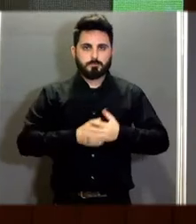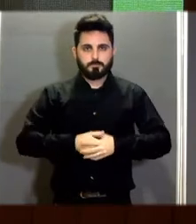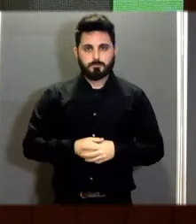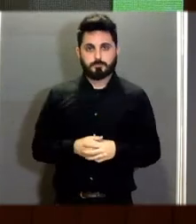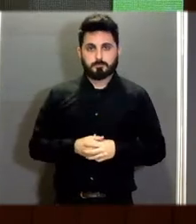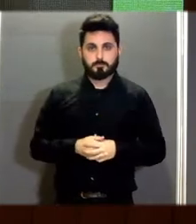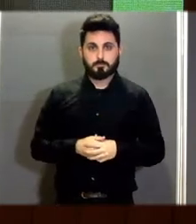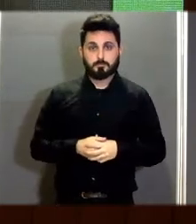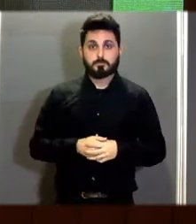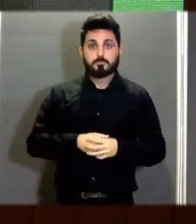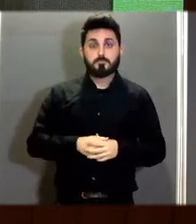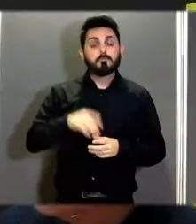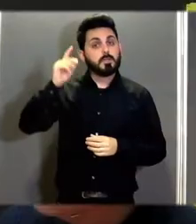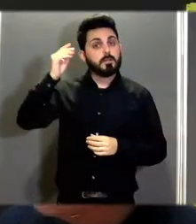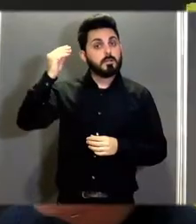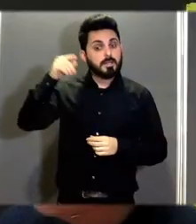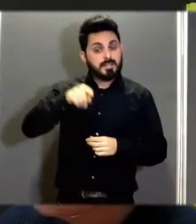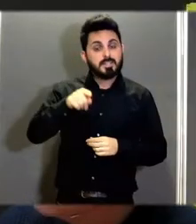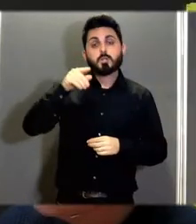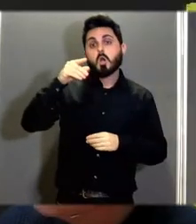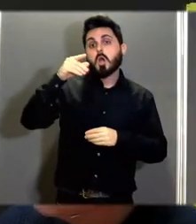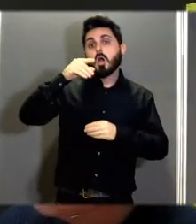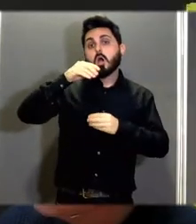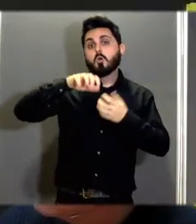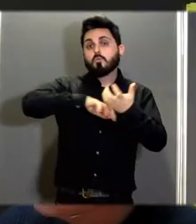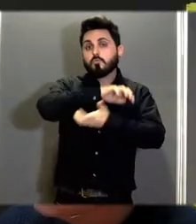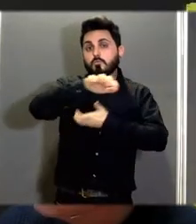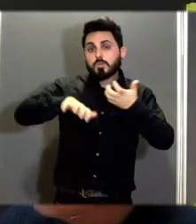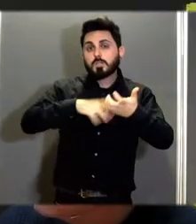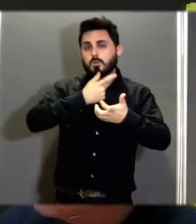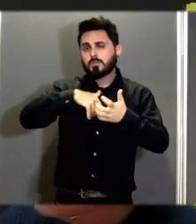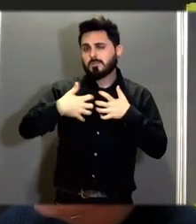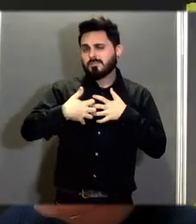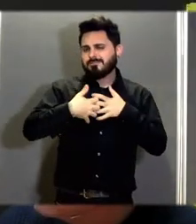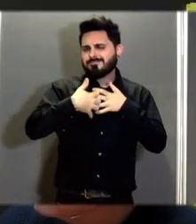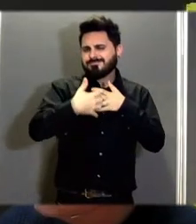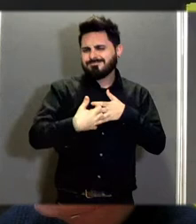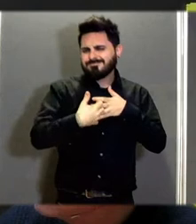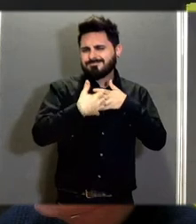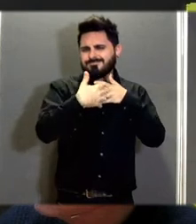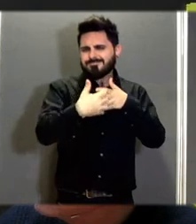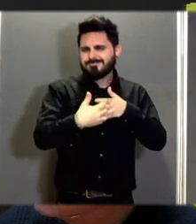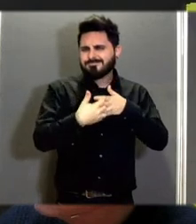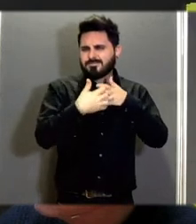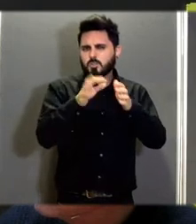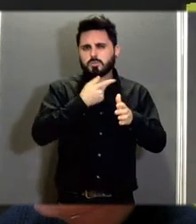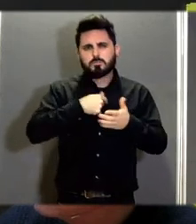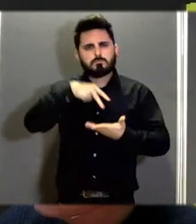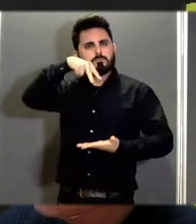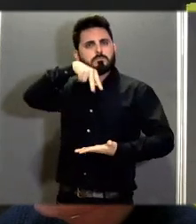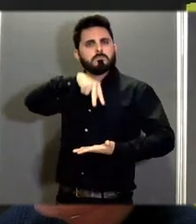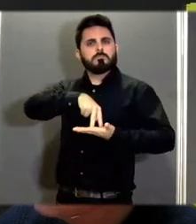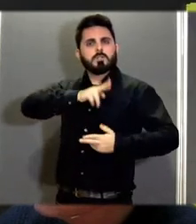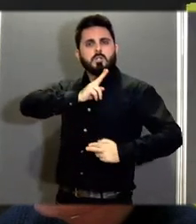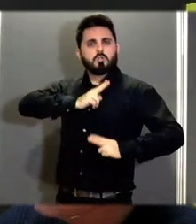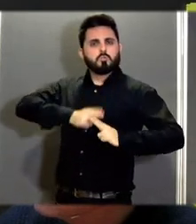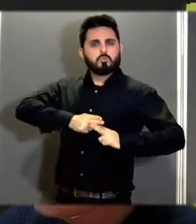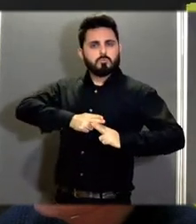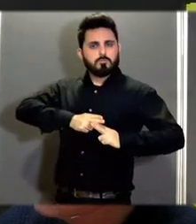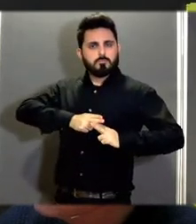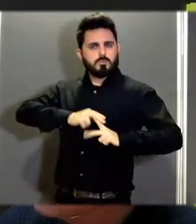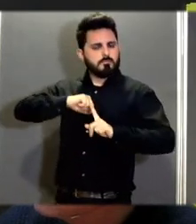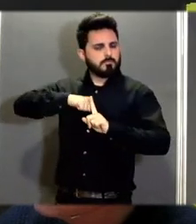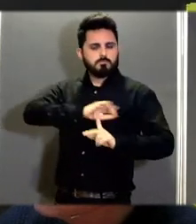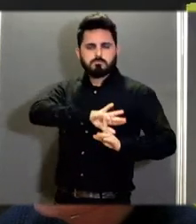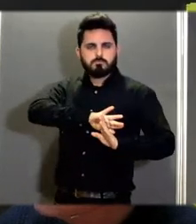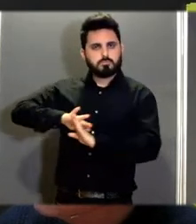hem abordat aquest conflicte, quan més hem anat cap al conflicte i ens hem plantat davant de l'opressió, és